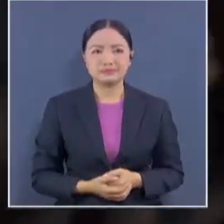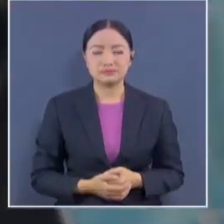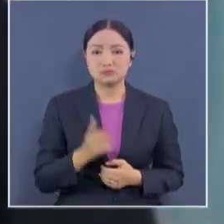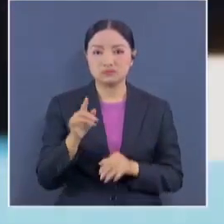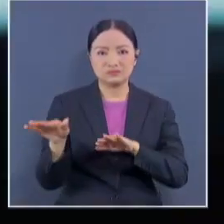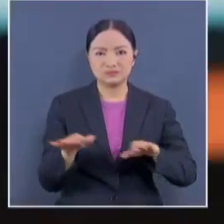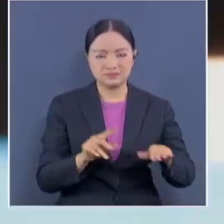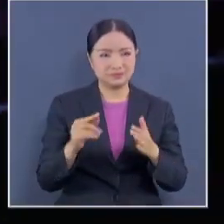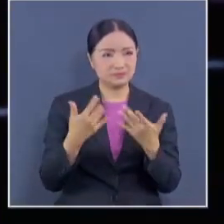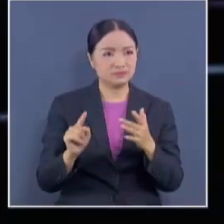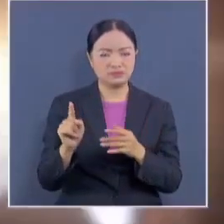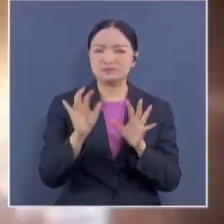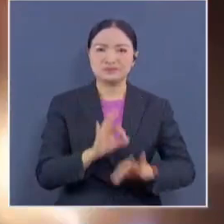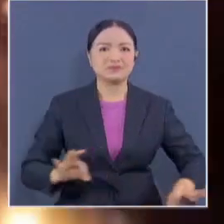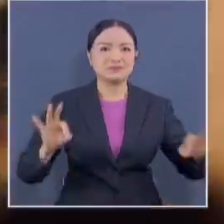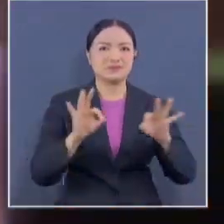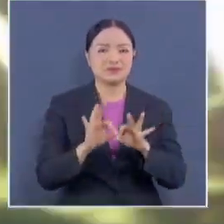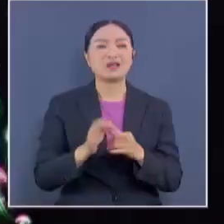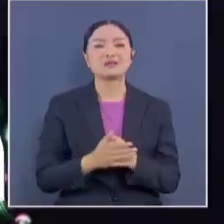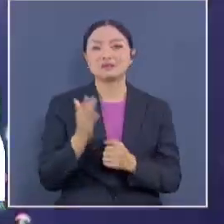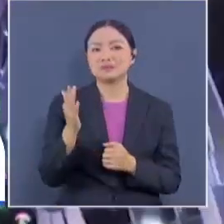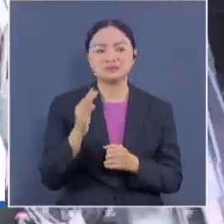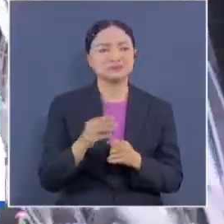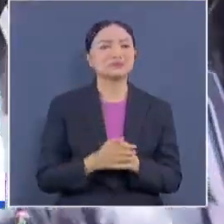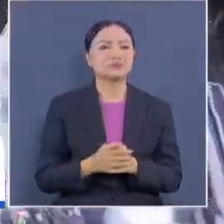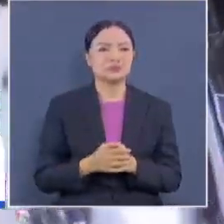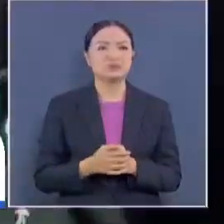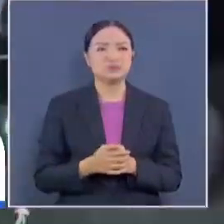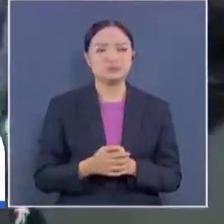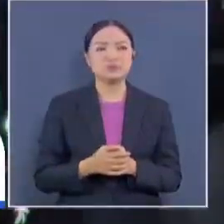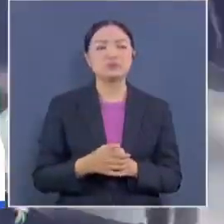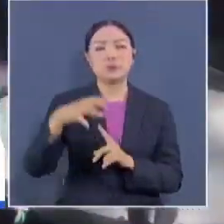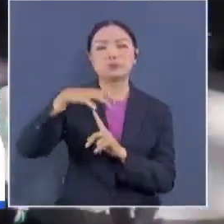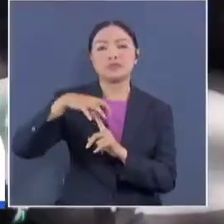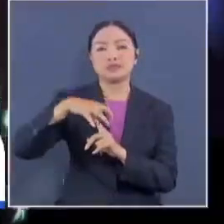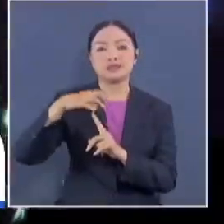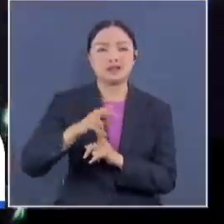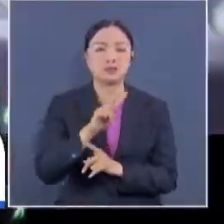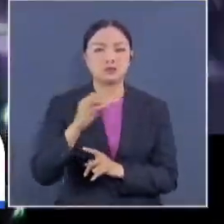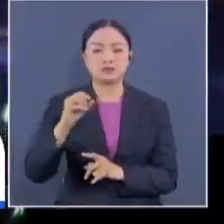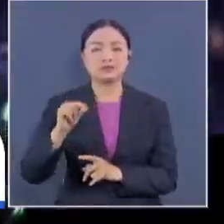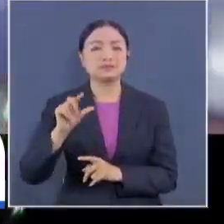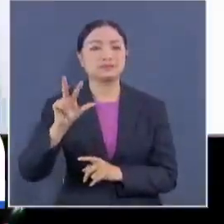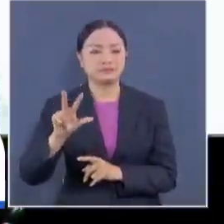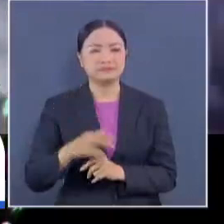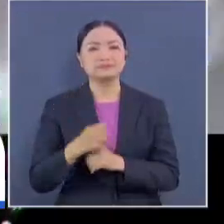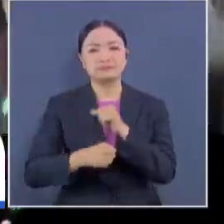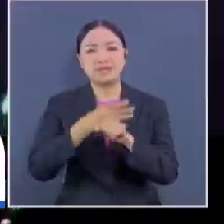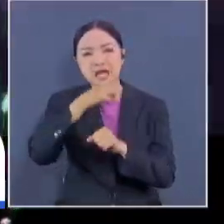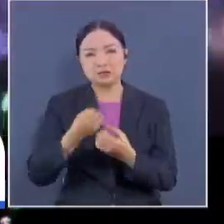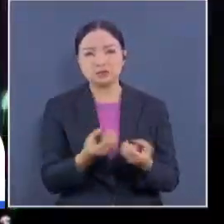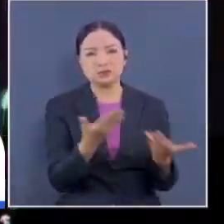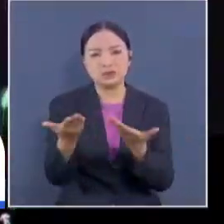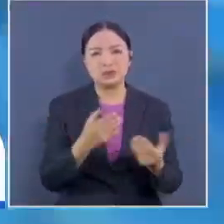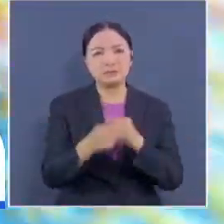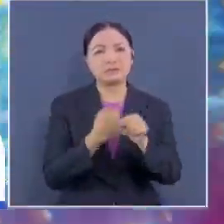เตรียมเกิดขึ้นอีกครั้งอย่างยิ่งใหญ่นะคะสำหรับงานเคาท์ดาวน์ที่ยิ่งใหญ่ที่สุดในประเทศอย่างพัทยาเคาท์ดาวน์2023ซึ่งในปีนี้บอกเลยว่าจัด